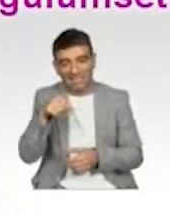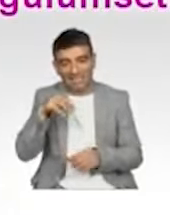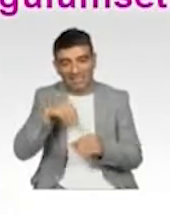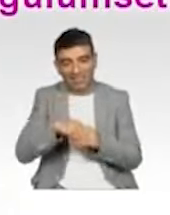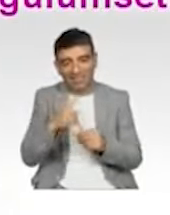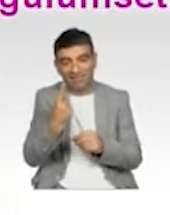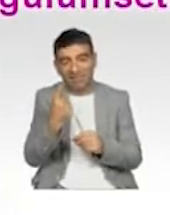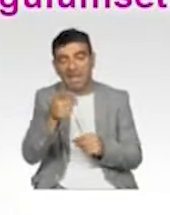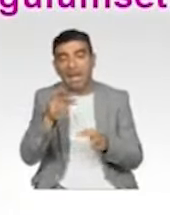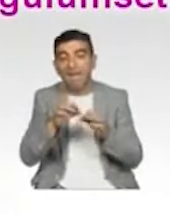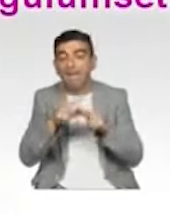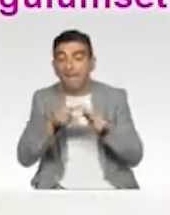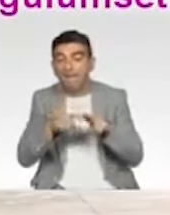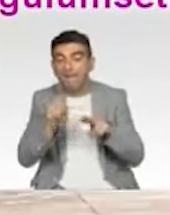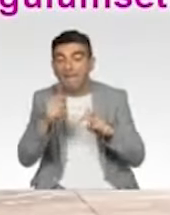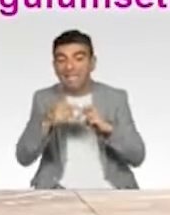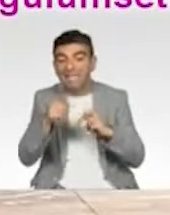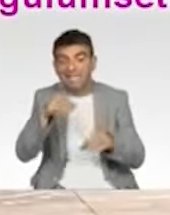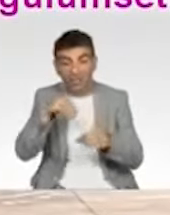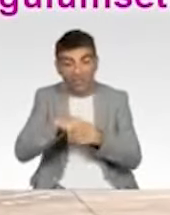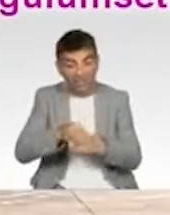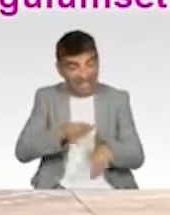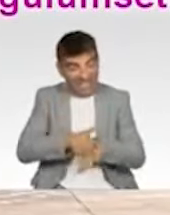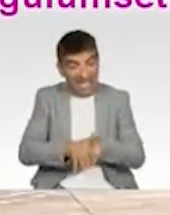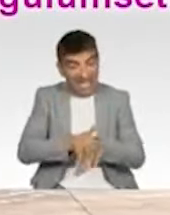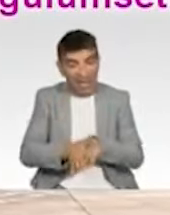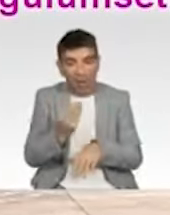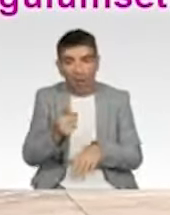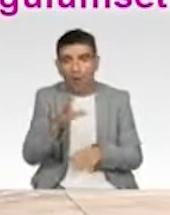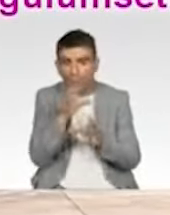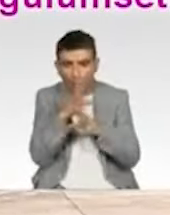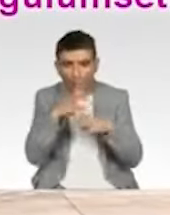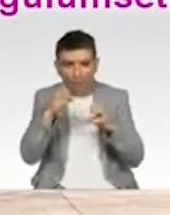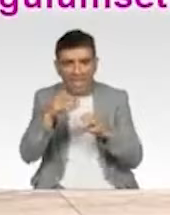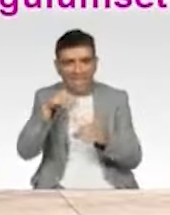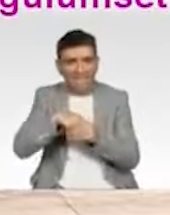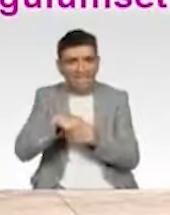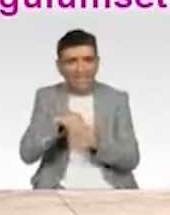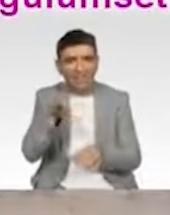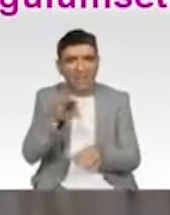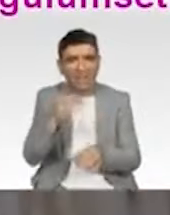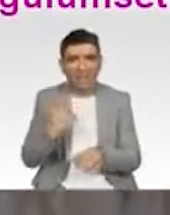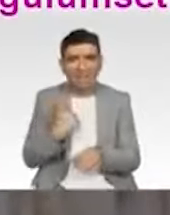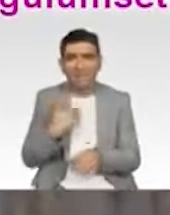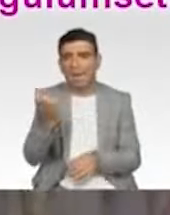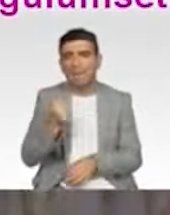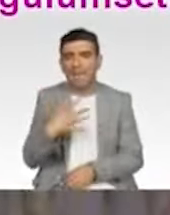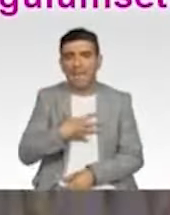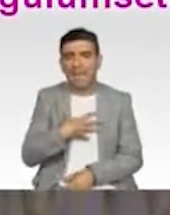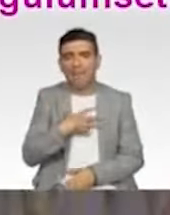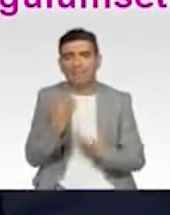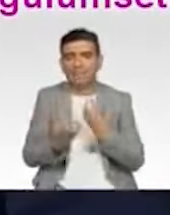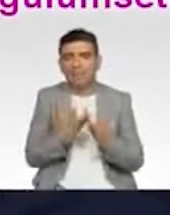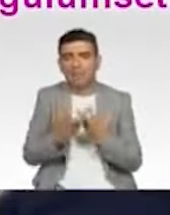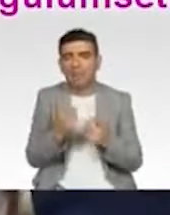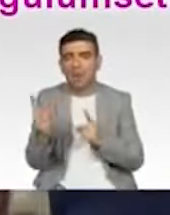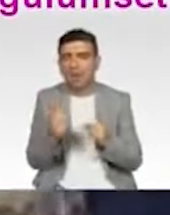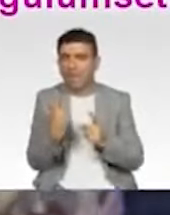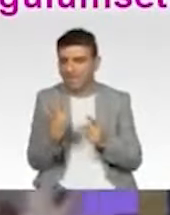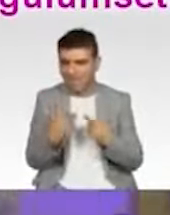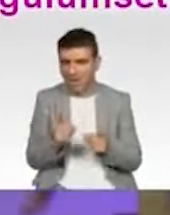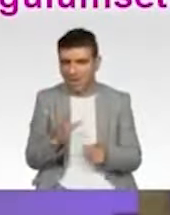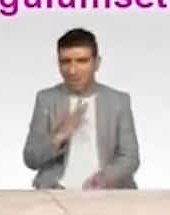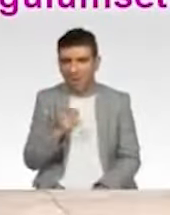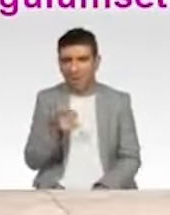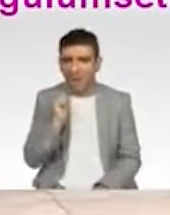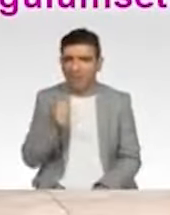solmuş. Bakır kap kullanılıyorsa mutlaka içi kalaylanmalı. Peki poşet çay ya da bizim alıp da kendimiz demlememiz arasında bir fark var mı?